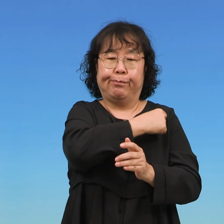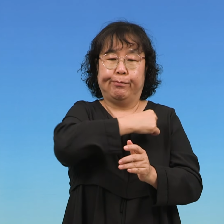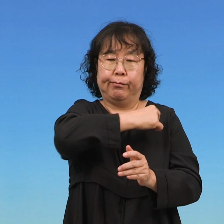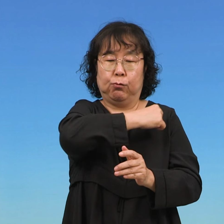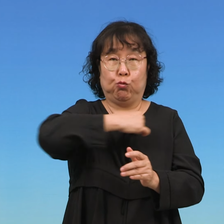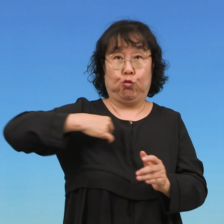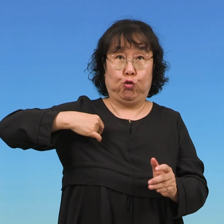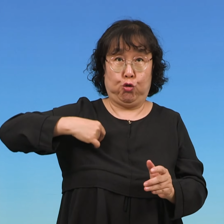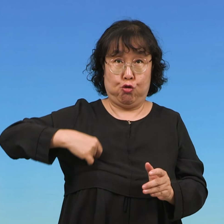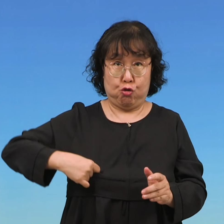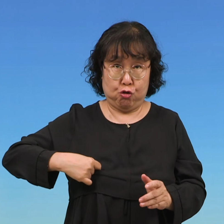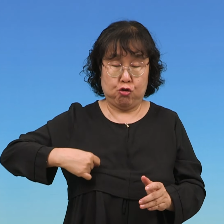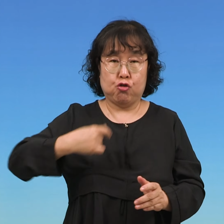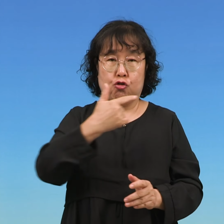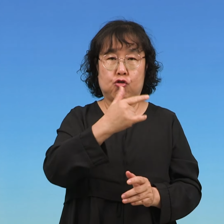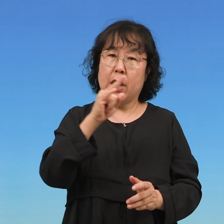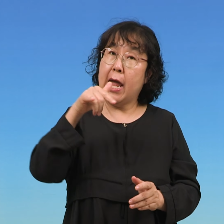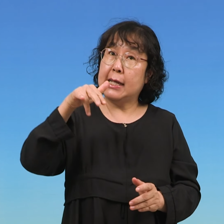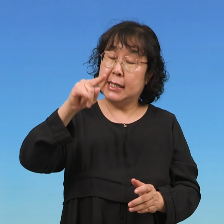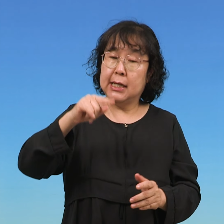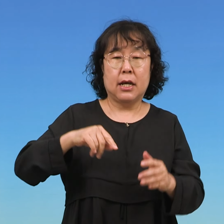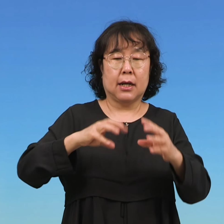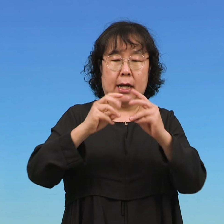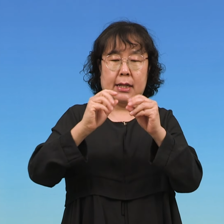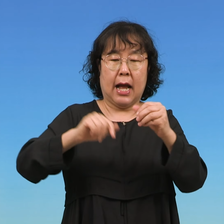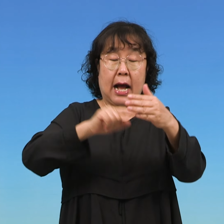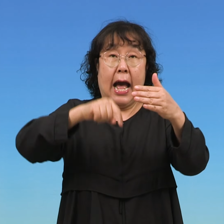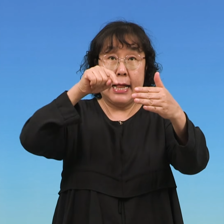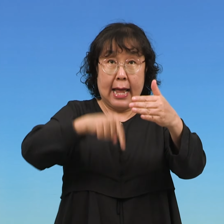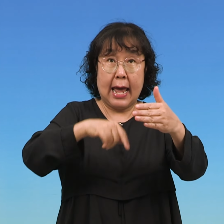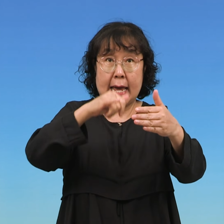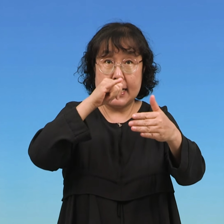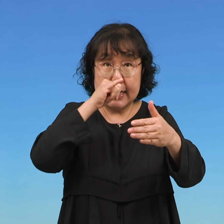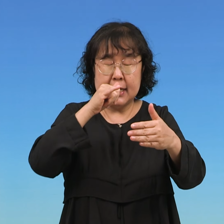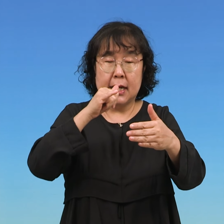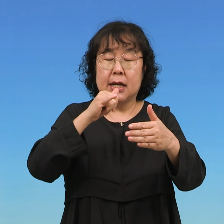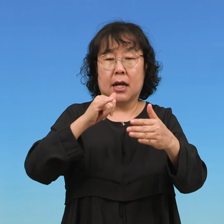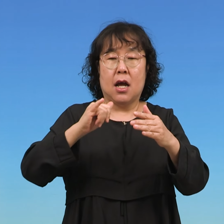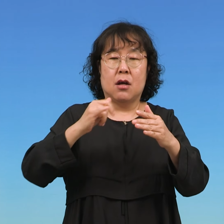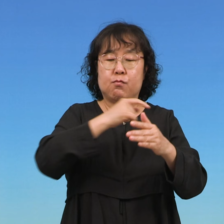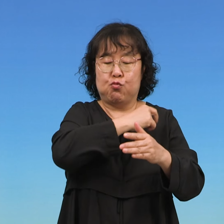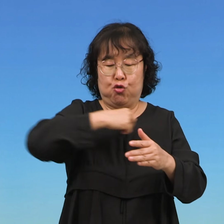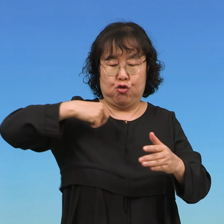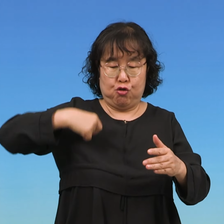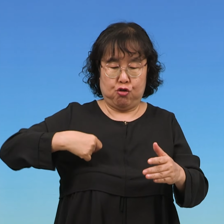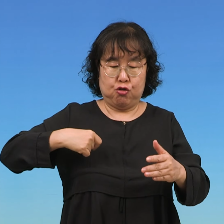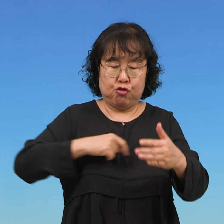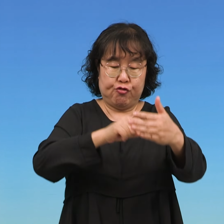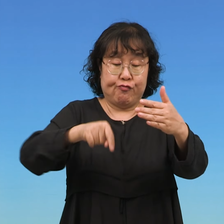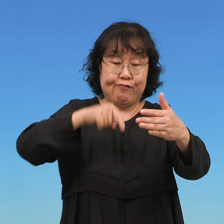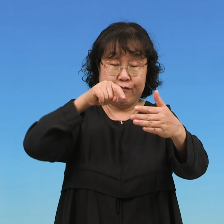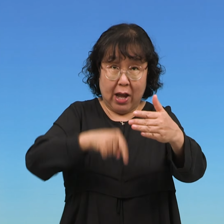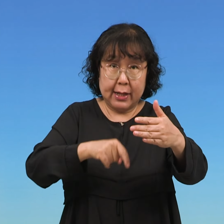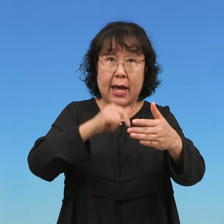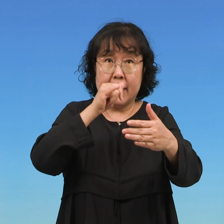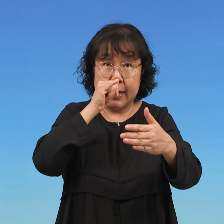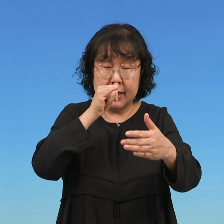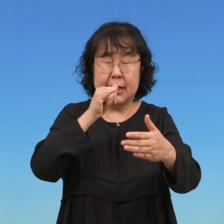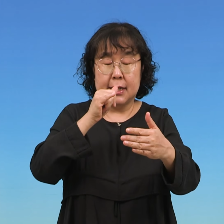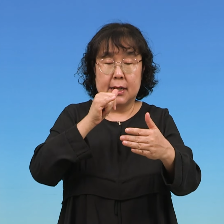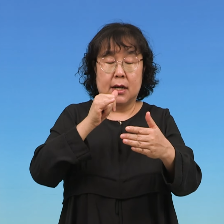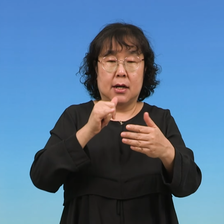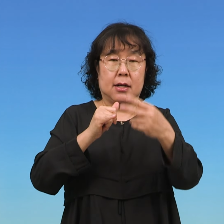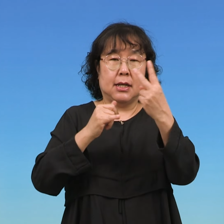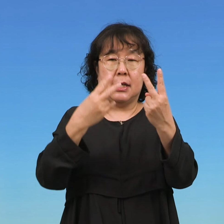세계에서 가장 큰 선교 단체 중에 하나였습니다 그 내지 선교의 2대 총재로 섬긴